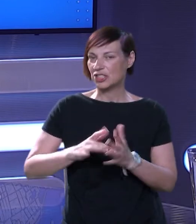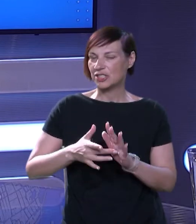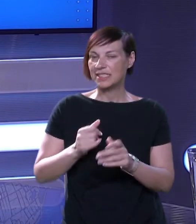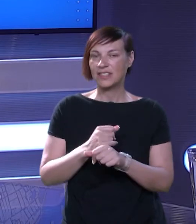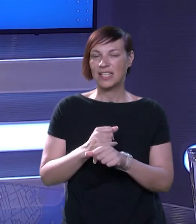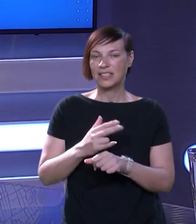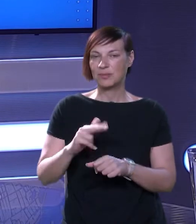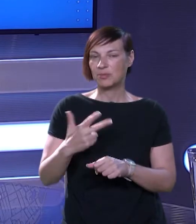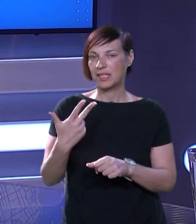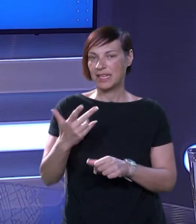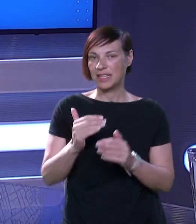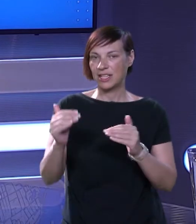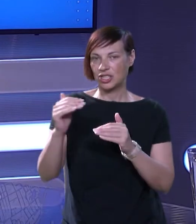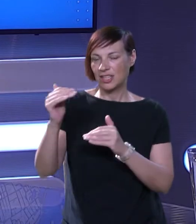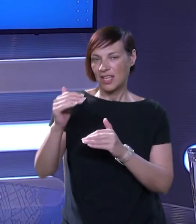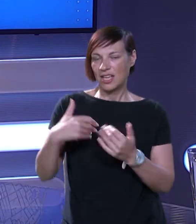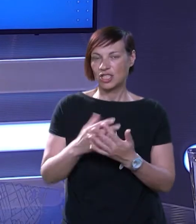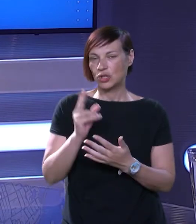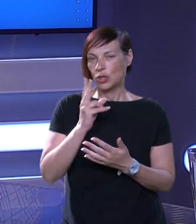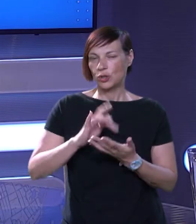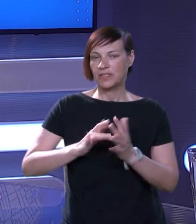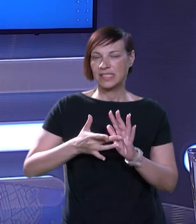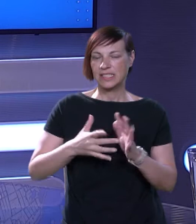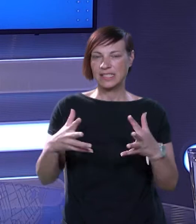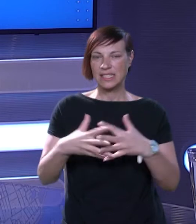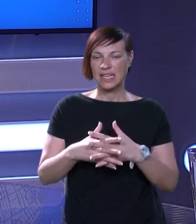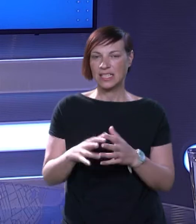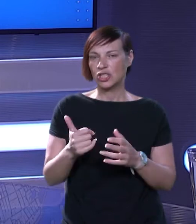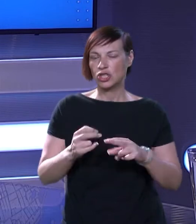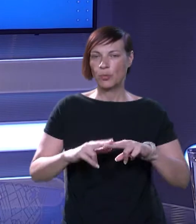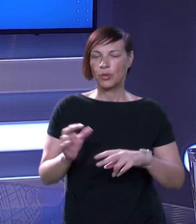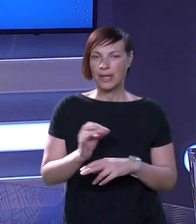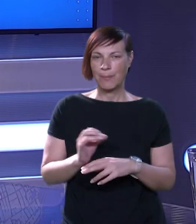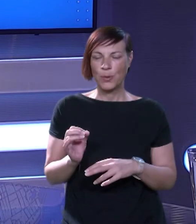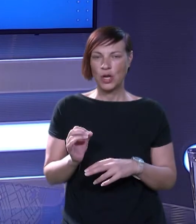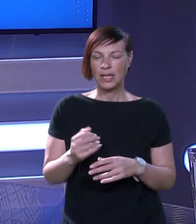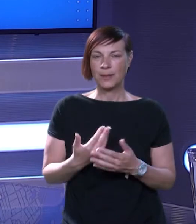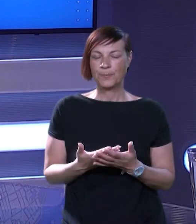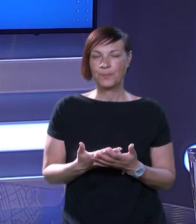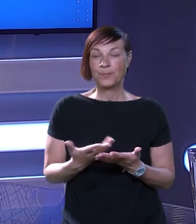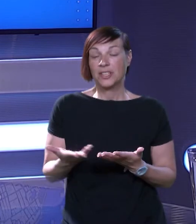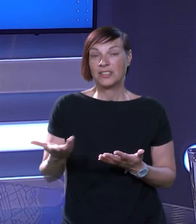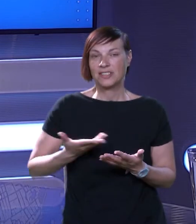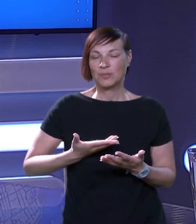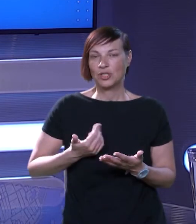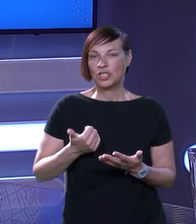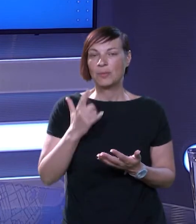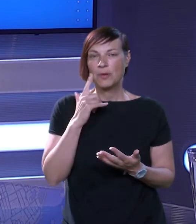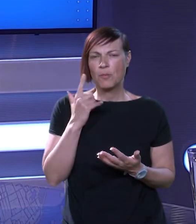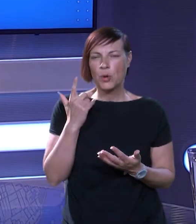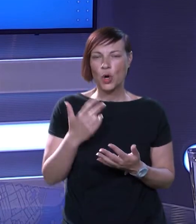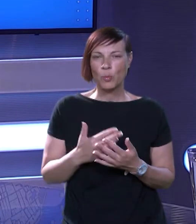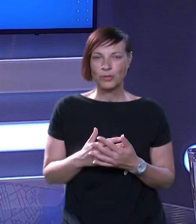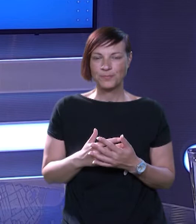mi ćemo raditi na trećoj etaži, to je ludo, vidi se cijeli grad, to je 100 puta bolje. I onda smo došli prvu